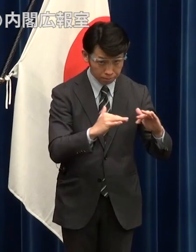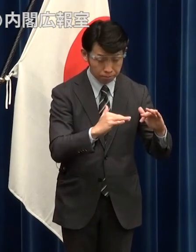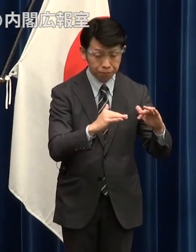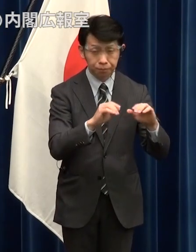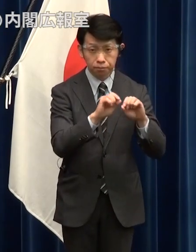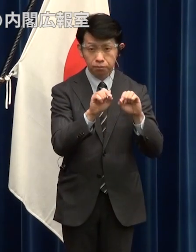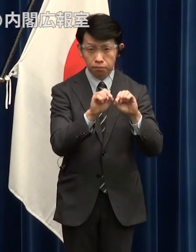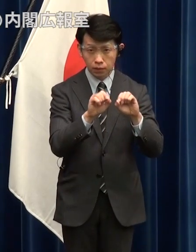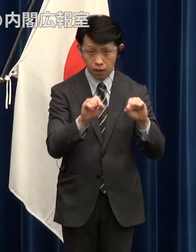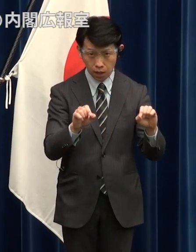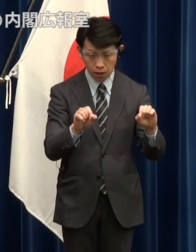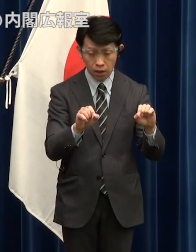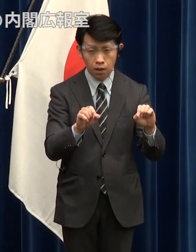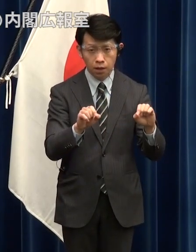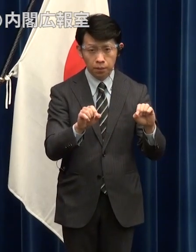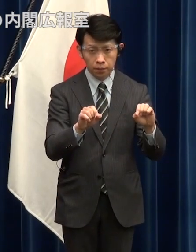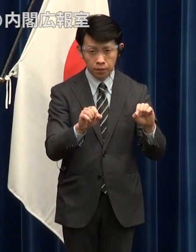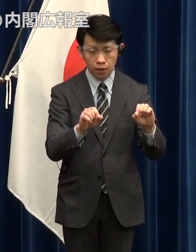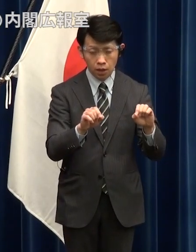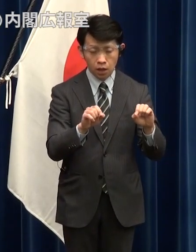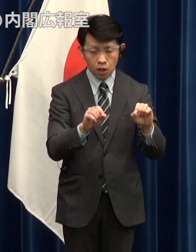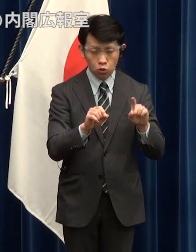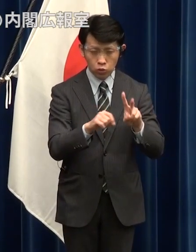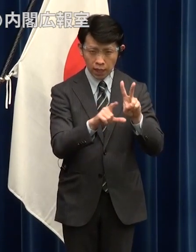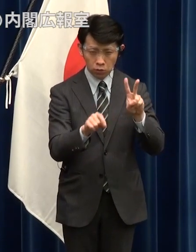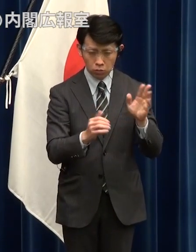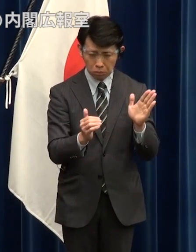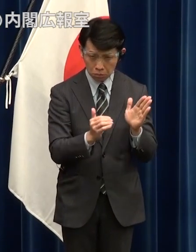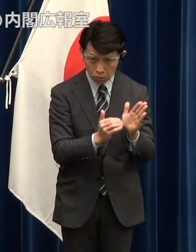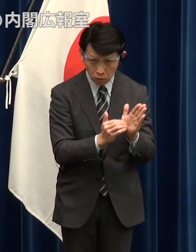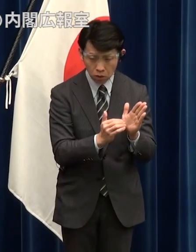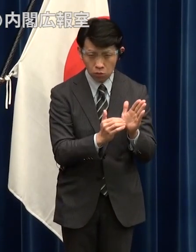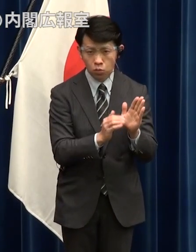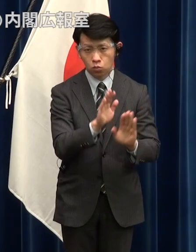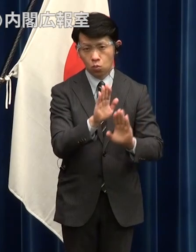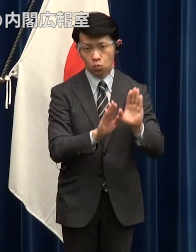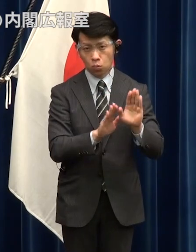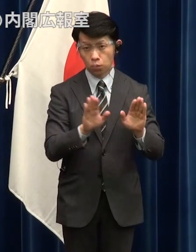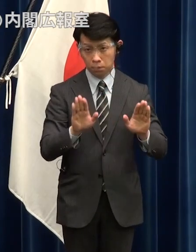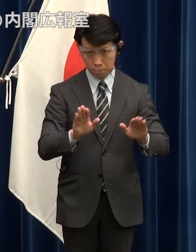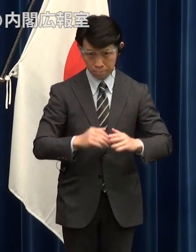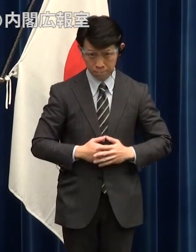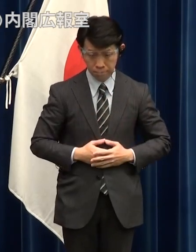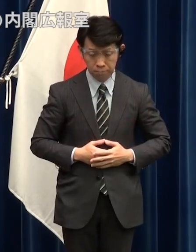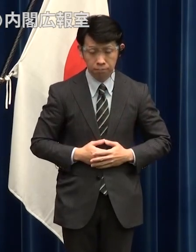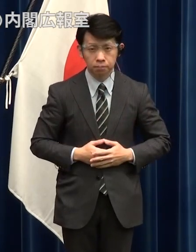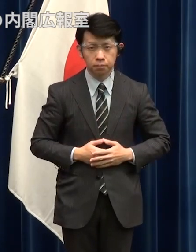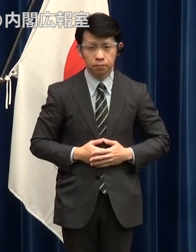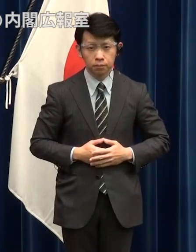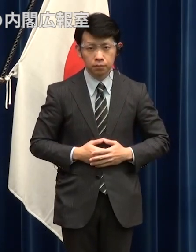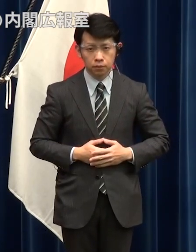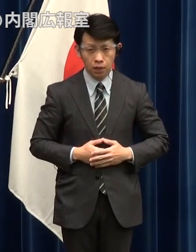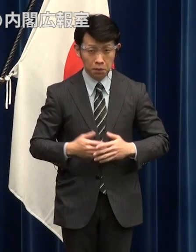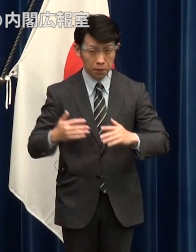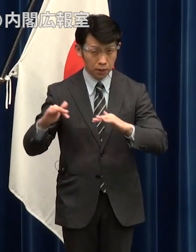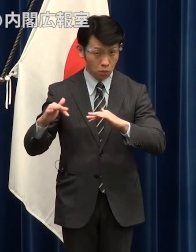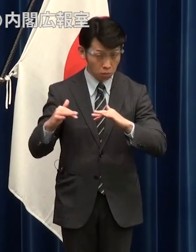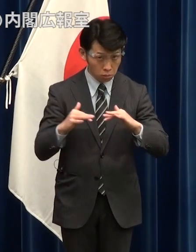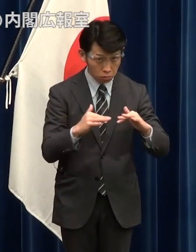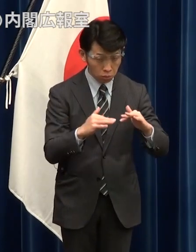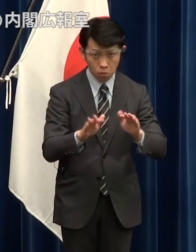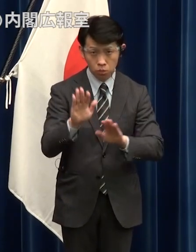してこれからいよいよ年末を迎えるということであります。こうした積み重ねのあり